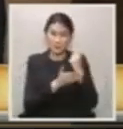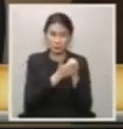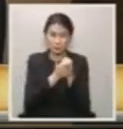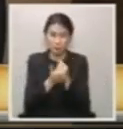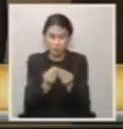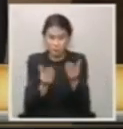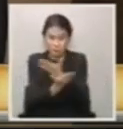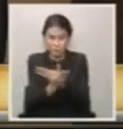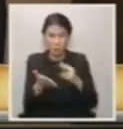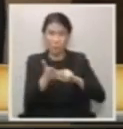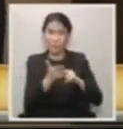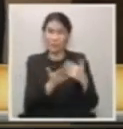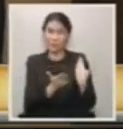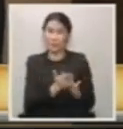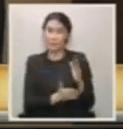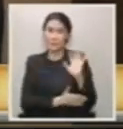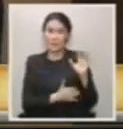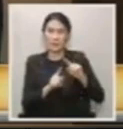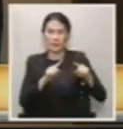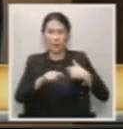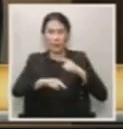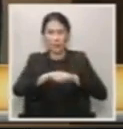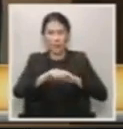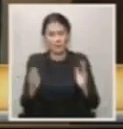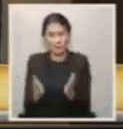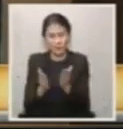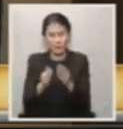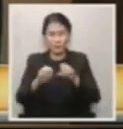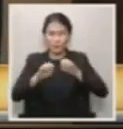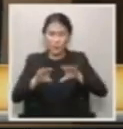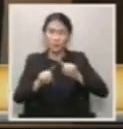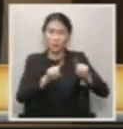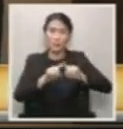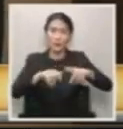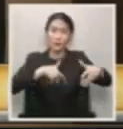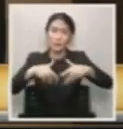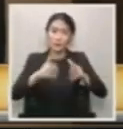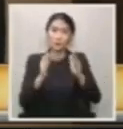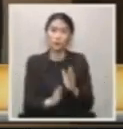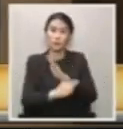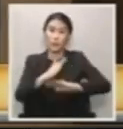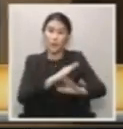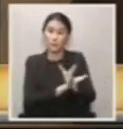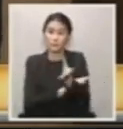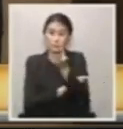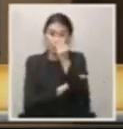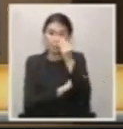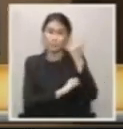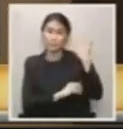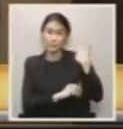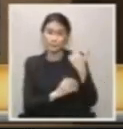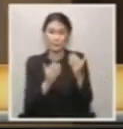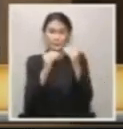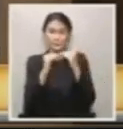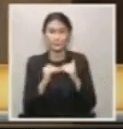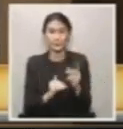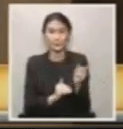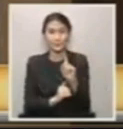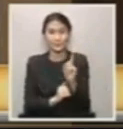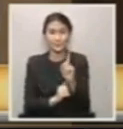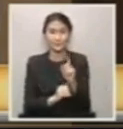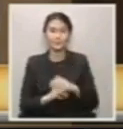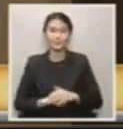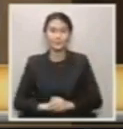ใช่เป็นเงินนะครับแต่เป็นเวลาที่จะมาช่วยจากอาสาสมัครภาคประชาชนนอกจากนั้นแล้วอยากจะกราบเรียนว่าสิ่ง